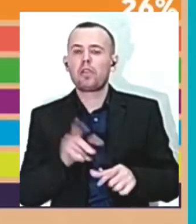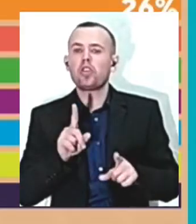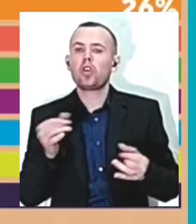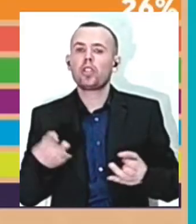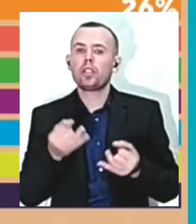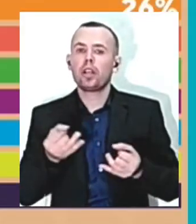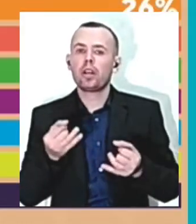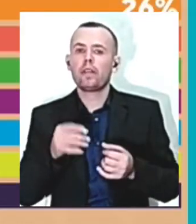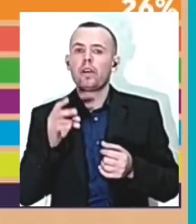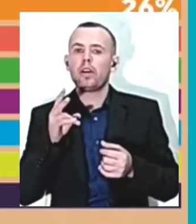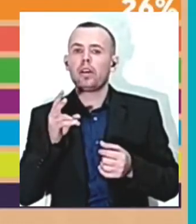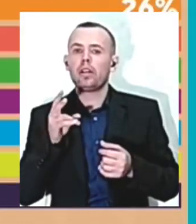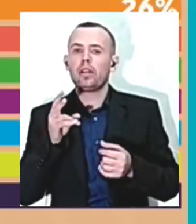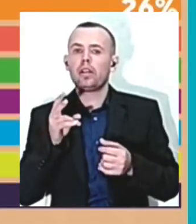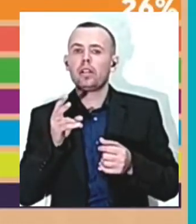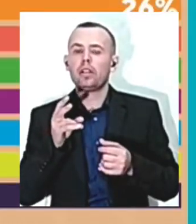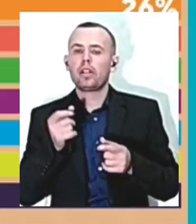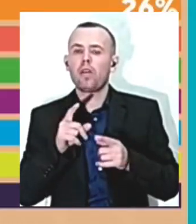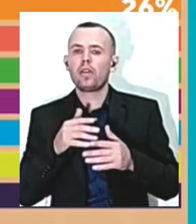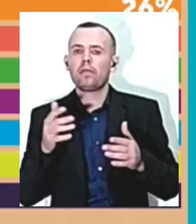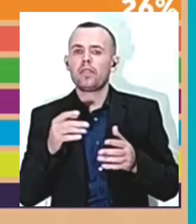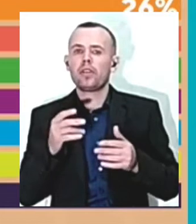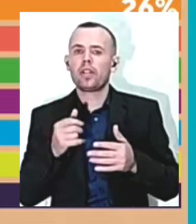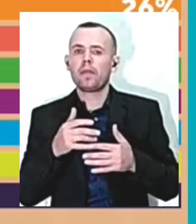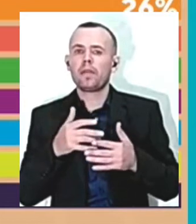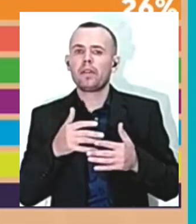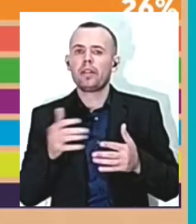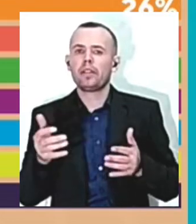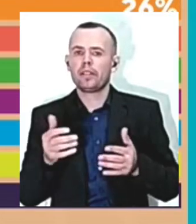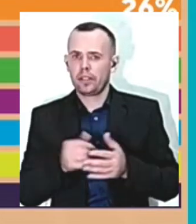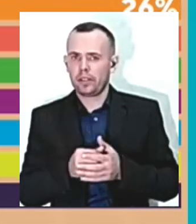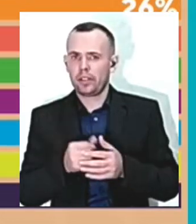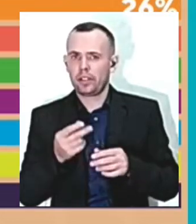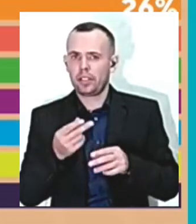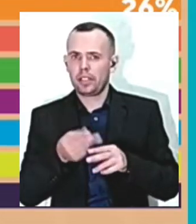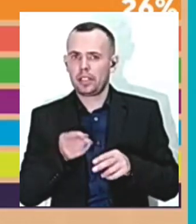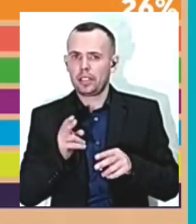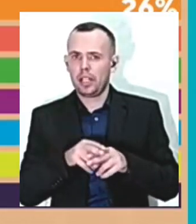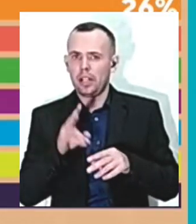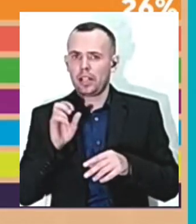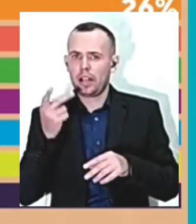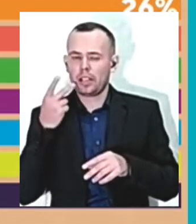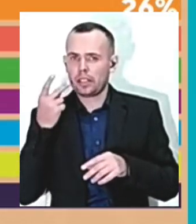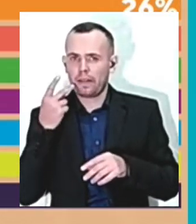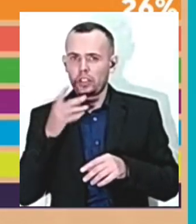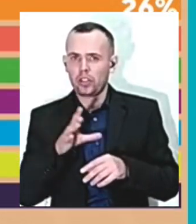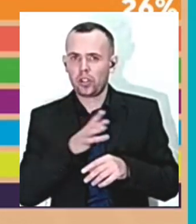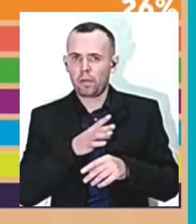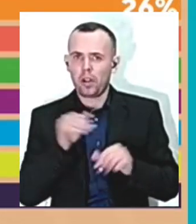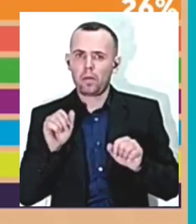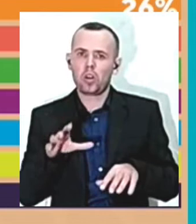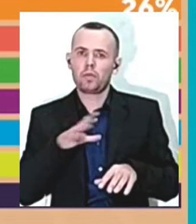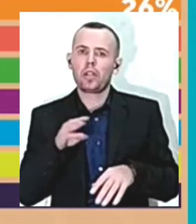трохи навіть менше, мабуть, ніж серед інших регіонів, але це, знаєте, не завжди воно може бути так.